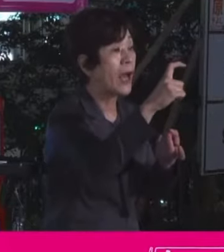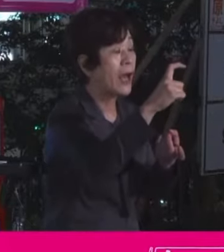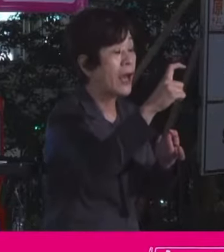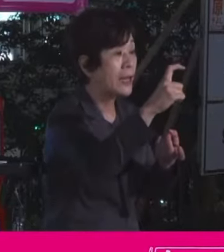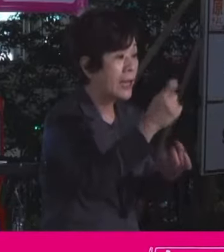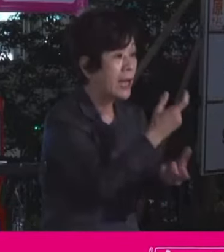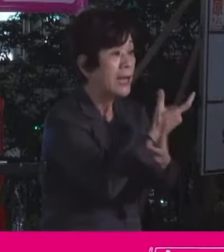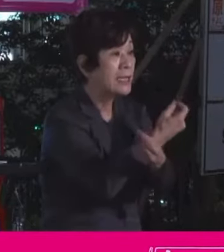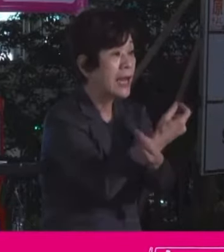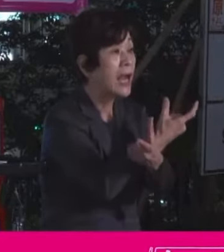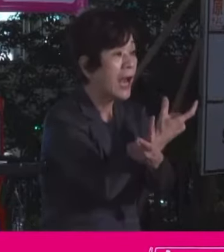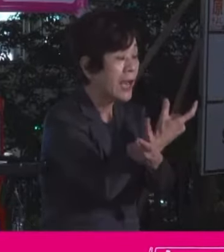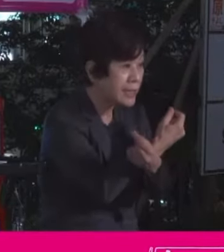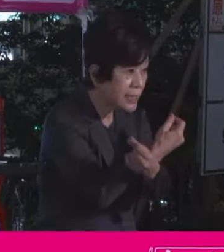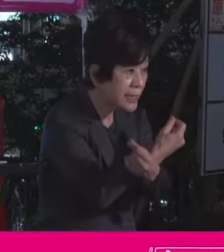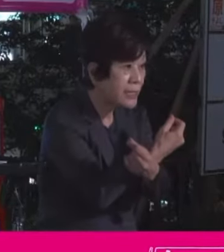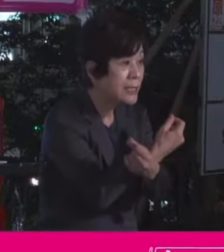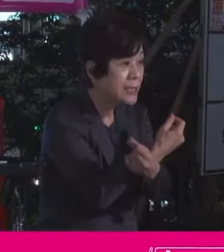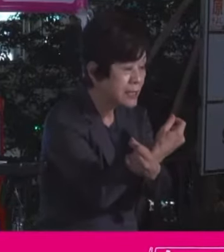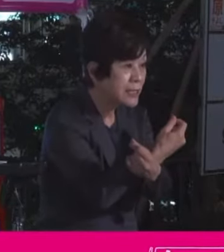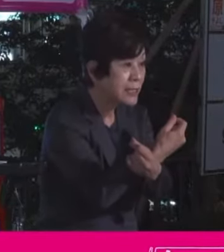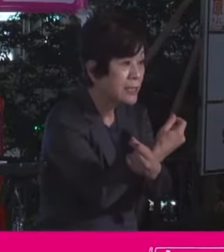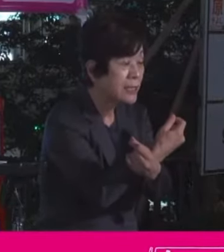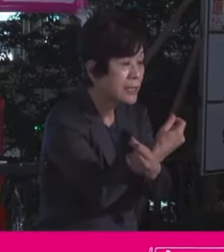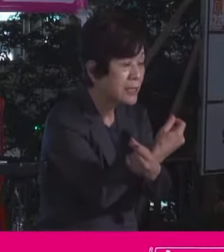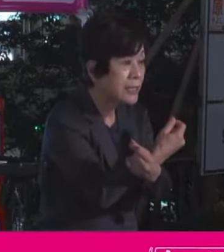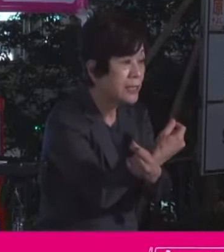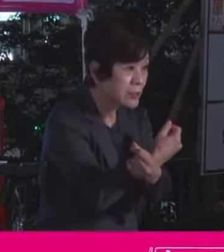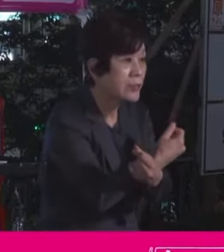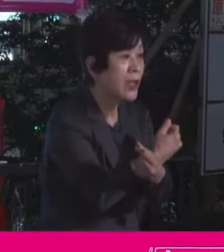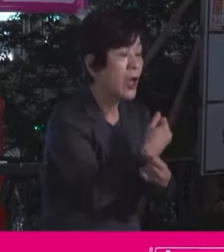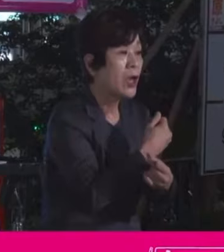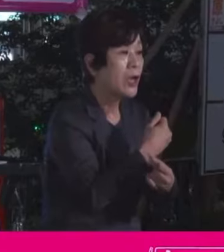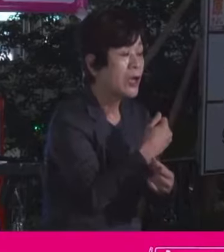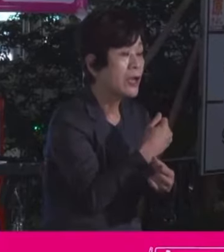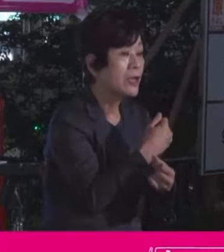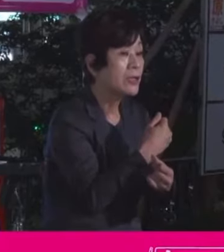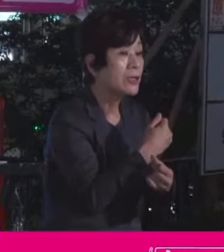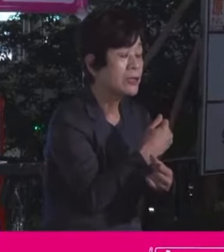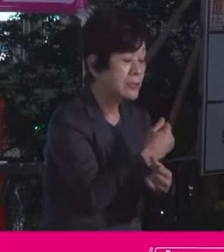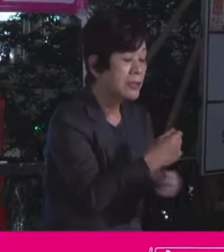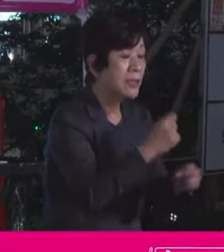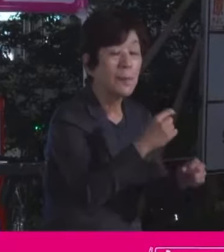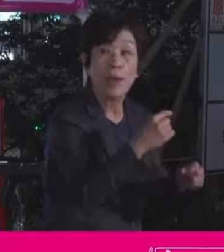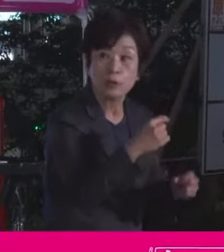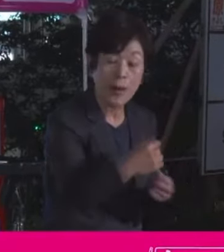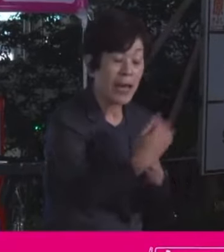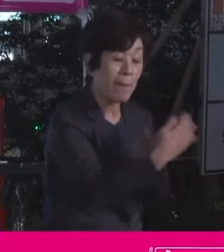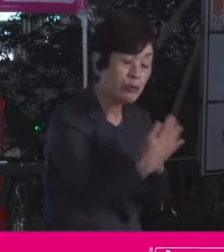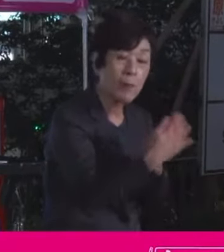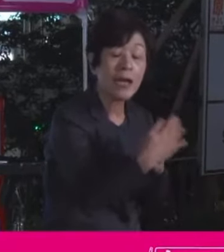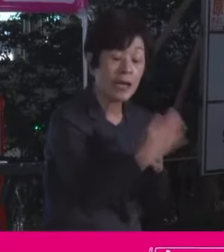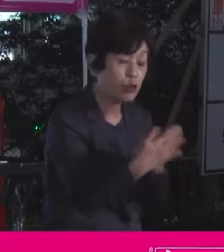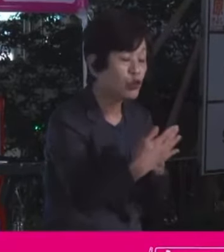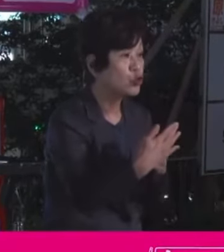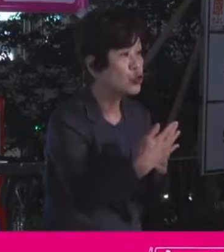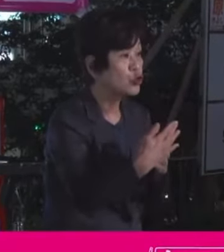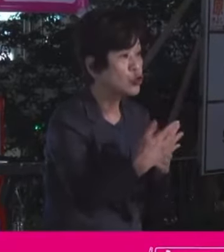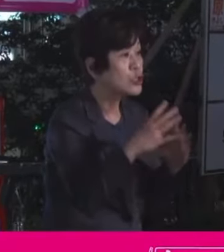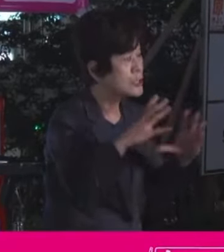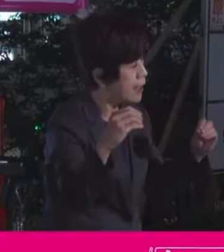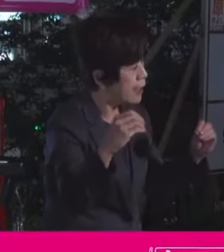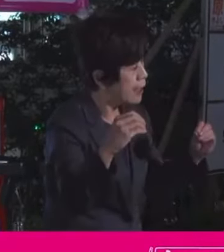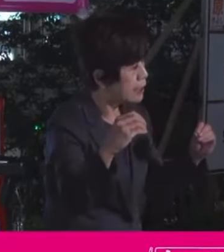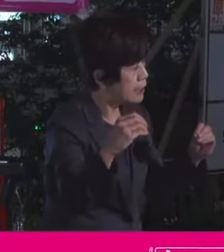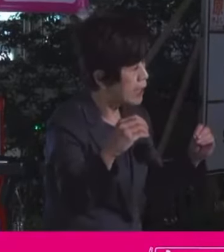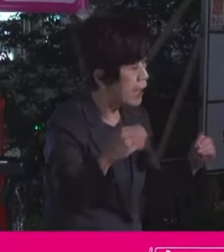に恵まれる性制度でですね、これは英語でレシプロシティと言います。よく外交特権っていう